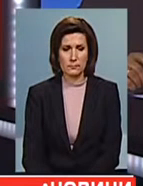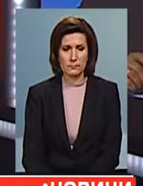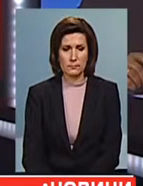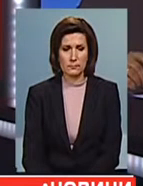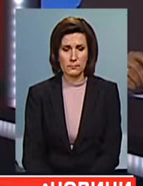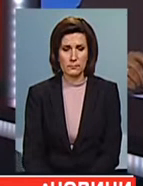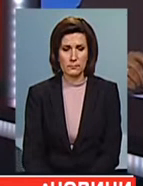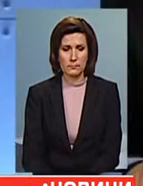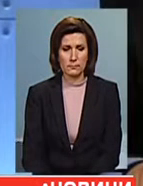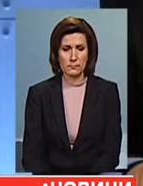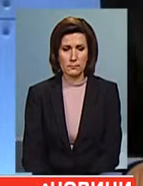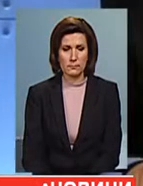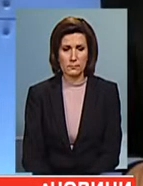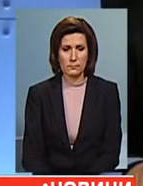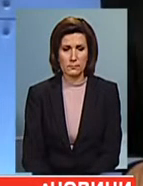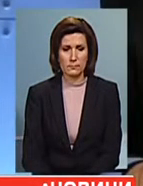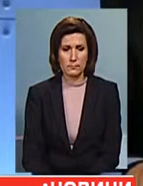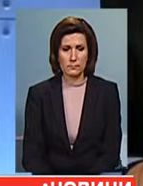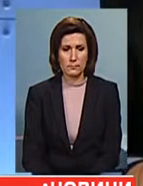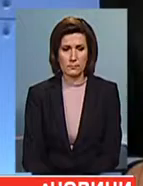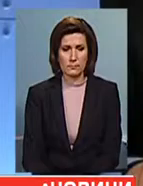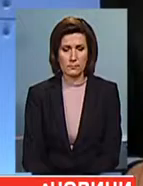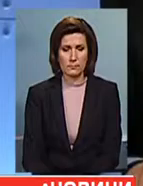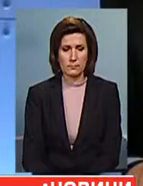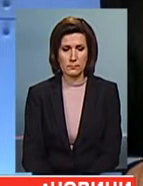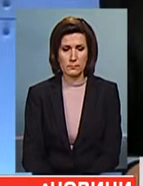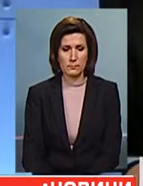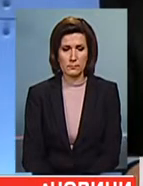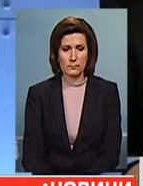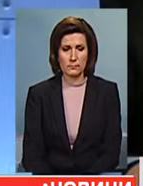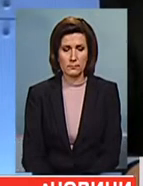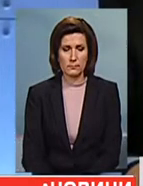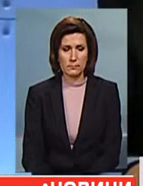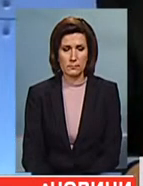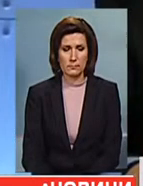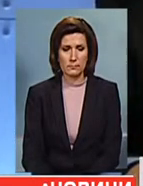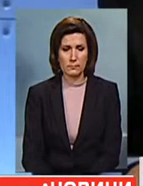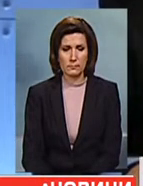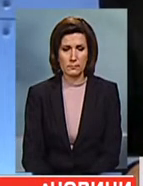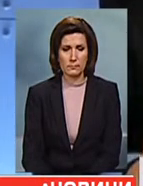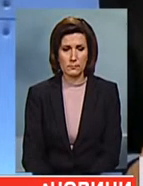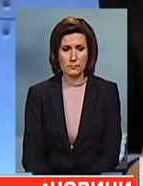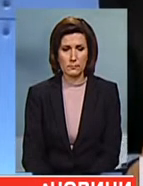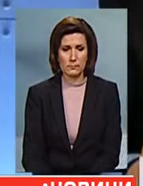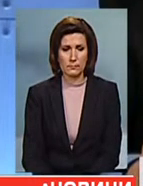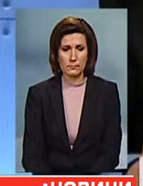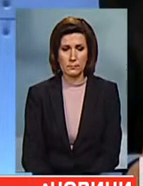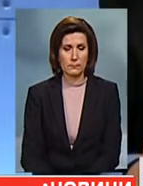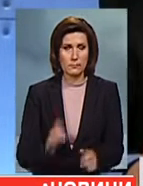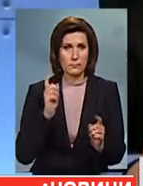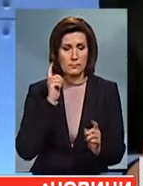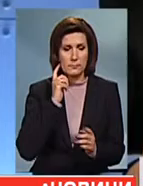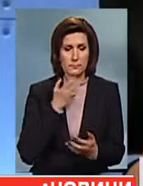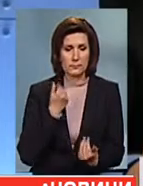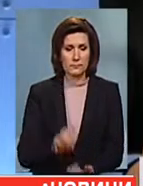Доброго вечора. У Дніпропетровську вибори завершились. Дільничні комісії вже почали підрахунок голосів. І от думку експертів про хід виборів можемо почути